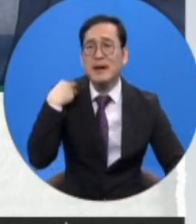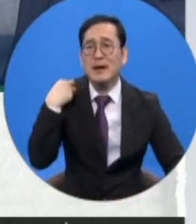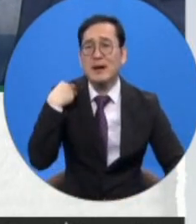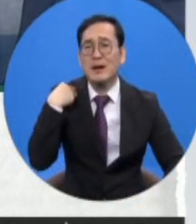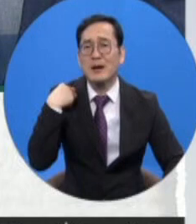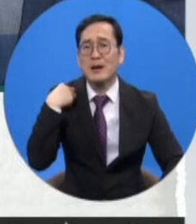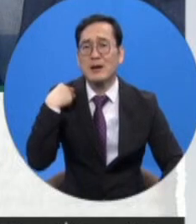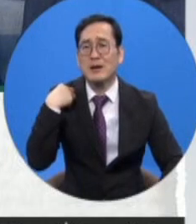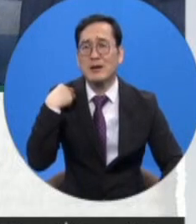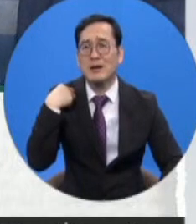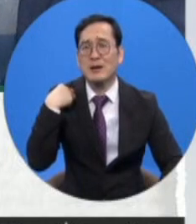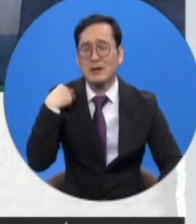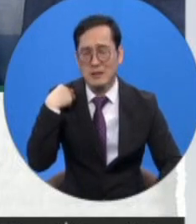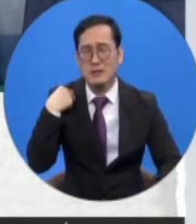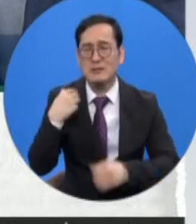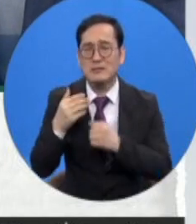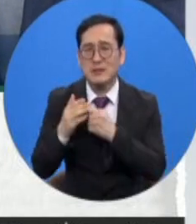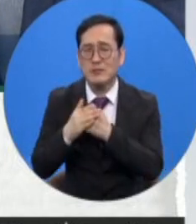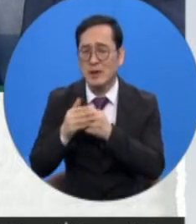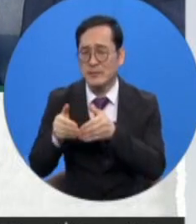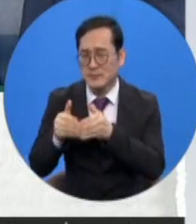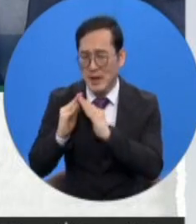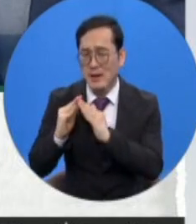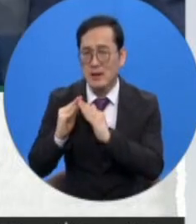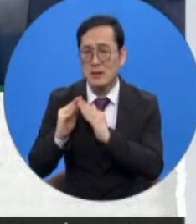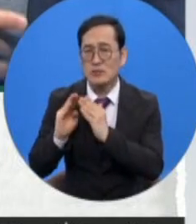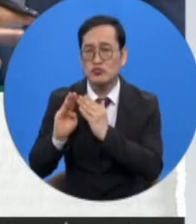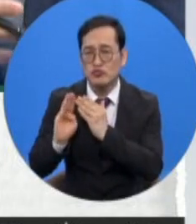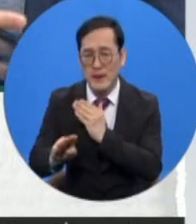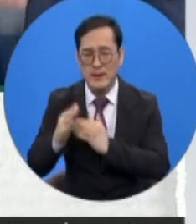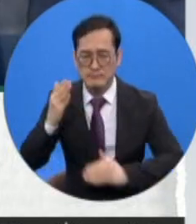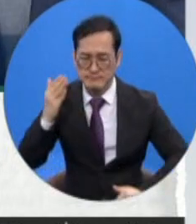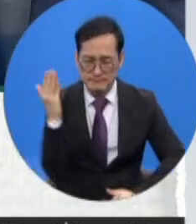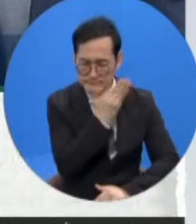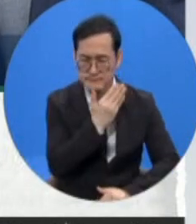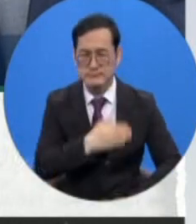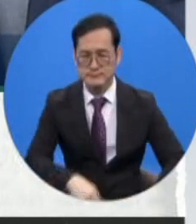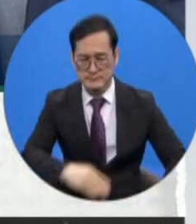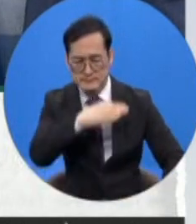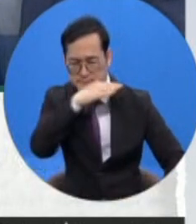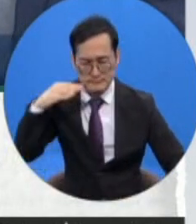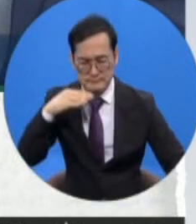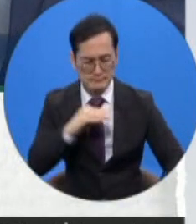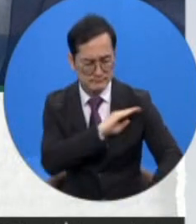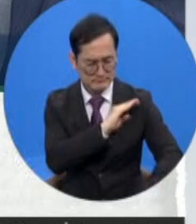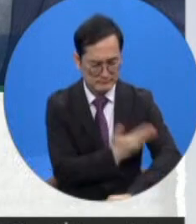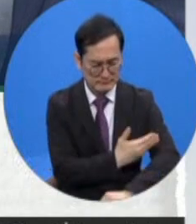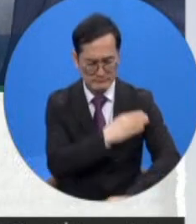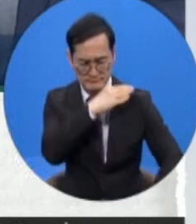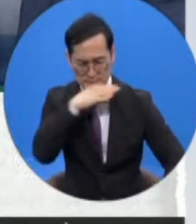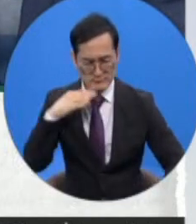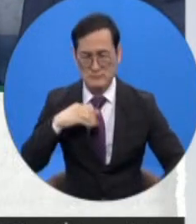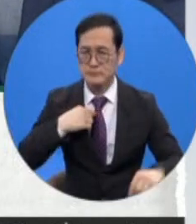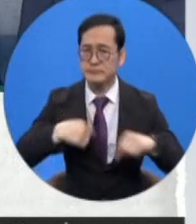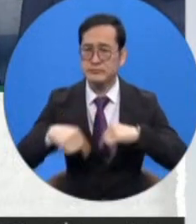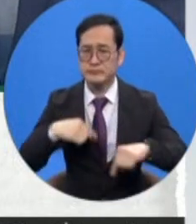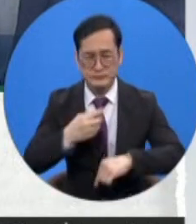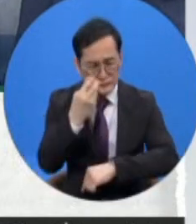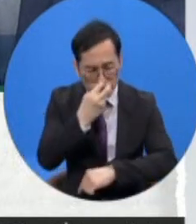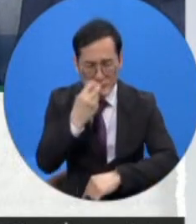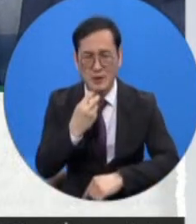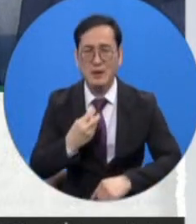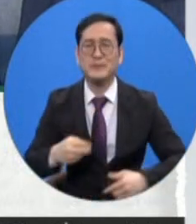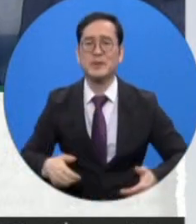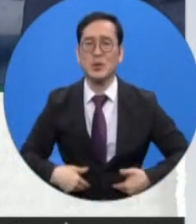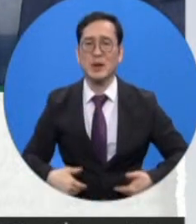많은 논란 속에서 만들어진 만큼 훨씬 더 투명하고 훨씬 더 권위 있는 행태를 보여야 되거든요. 그런